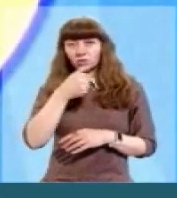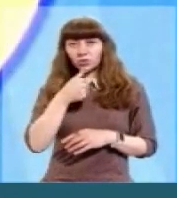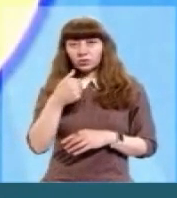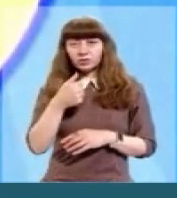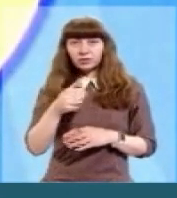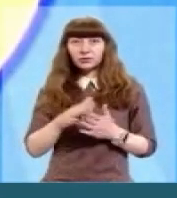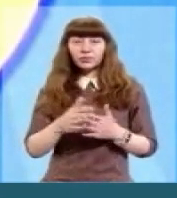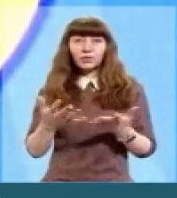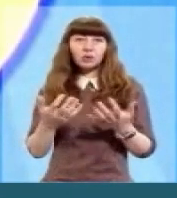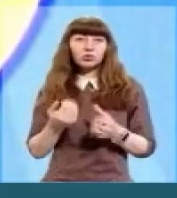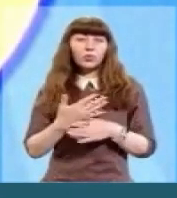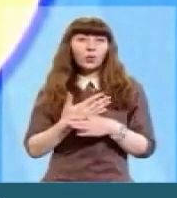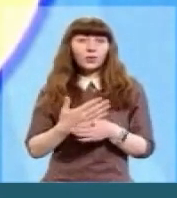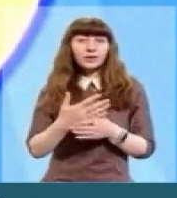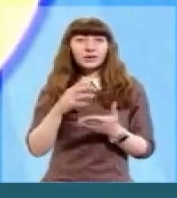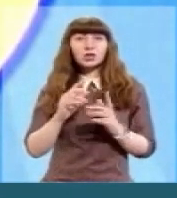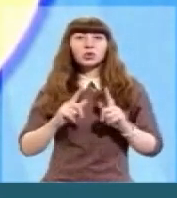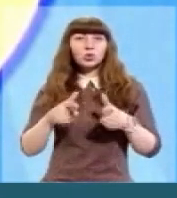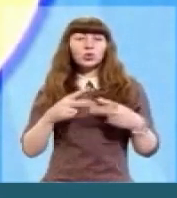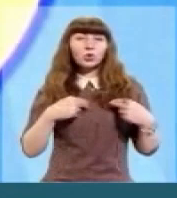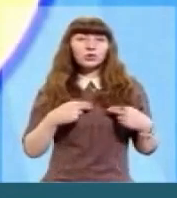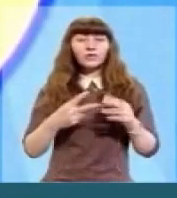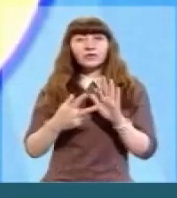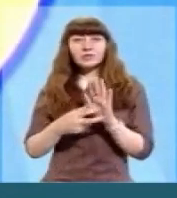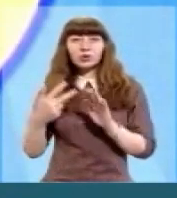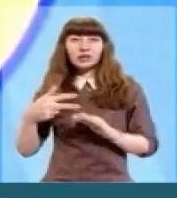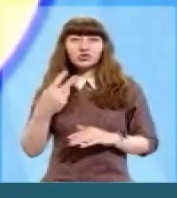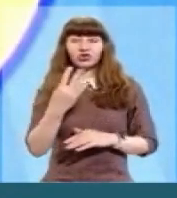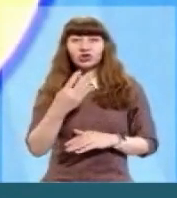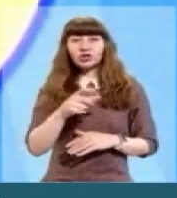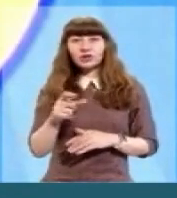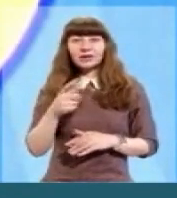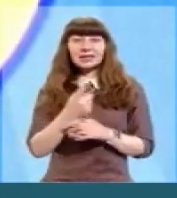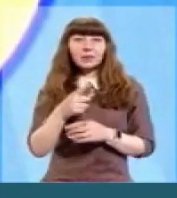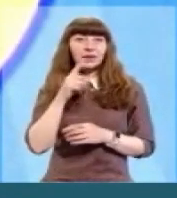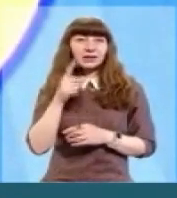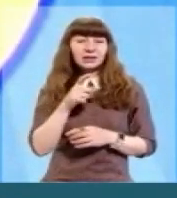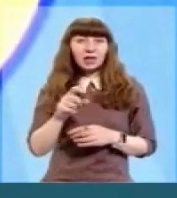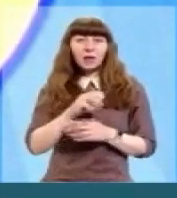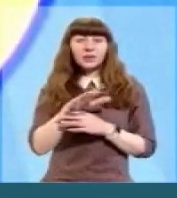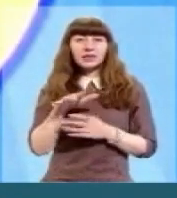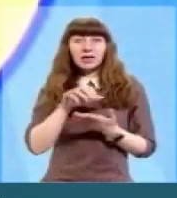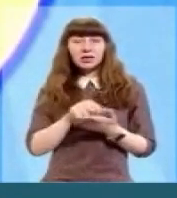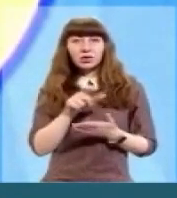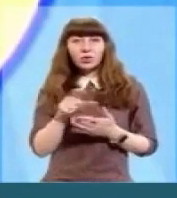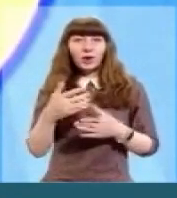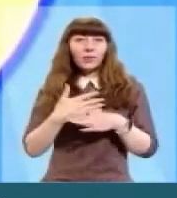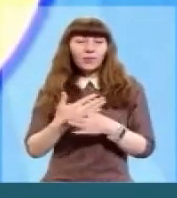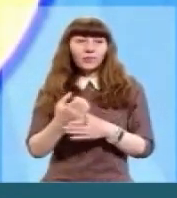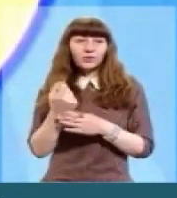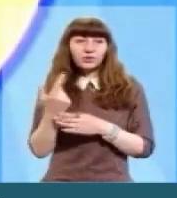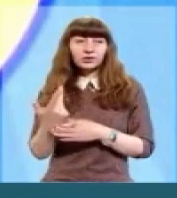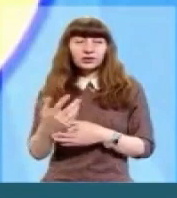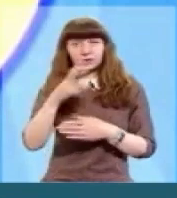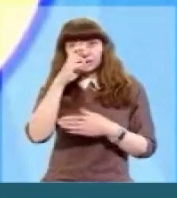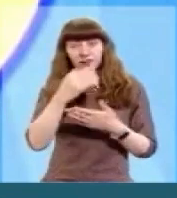получили содействие занятости 834 представителей из числа молодежи. Также обеспечению занятости населения способствует целый ряд